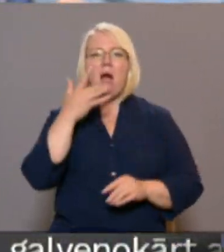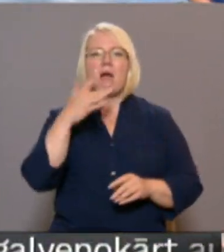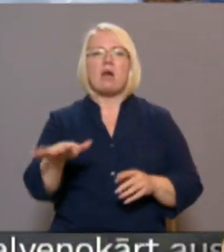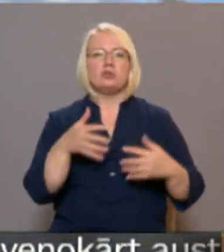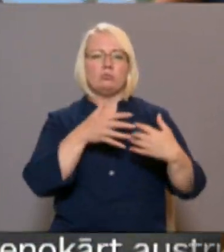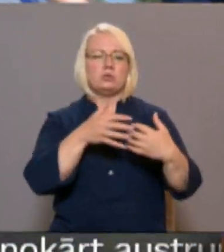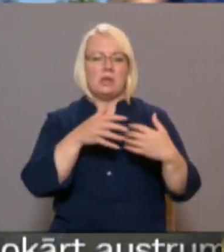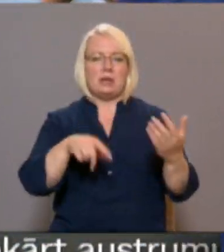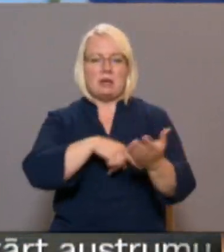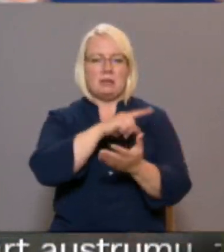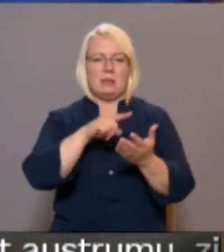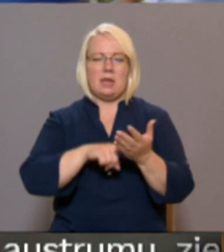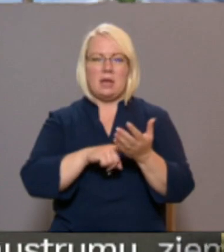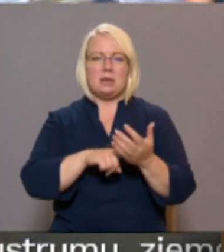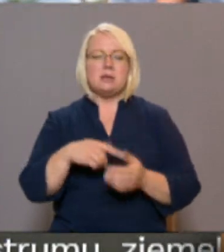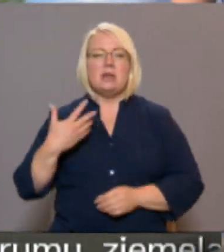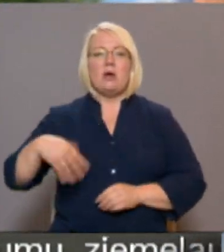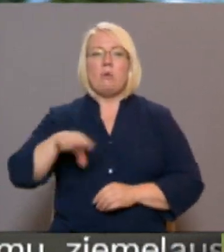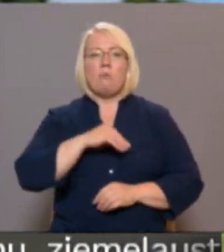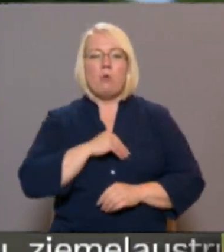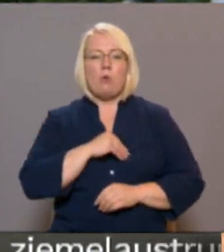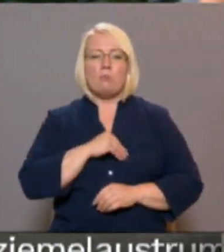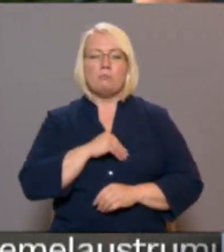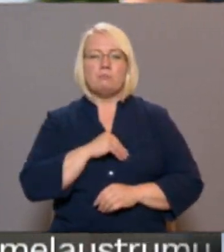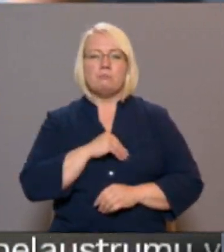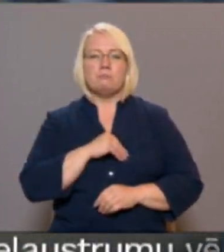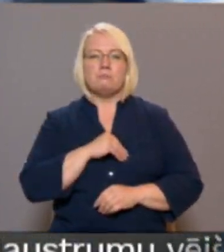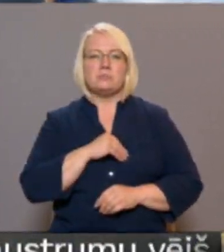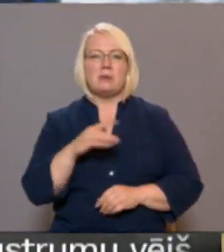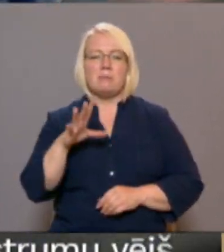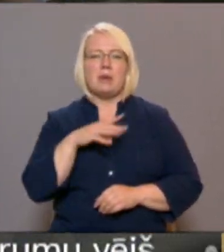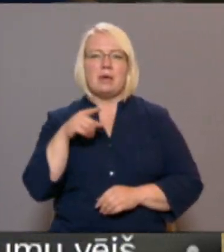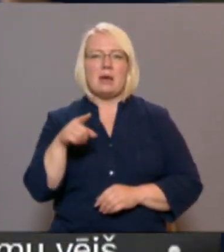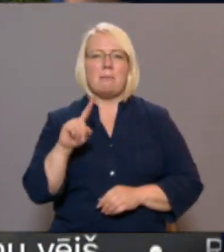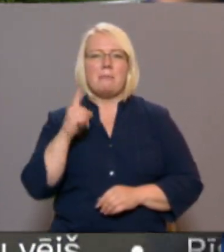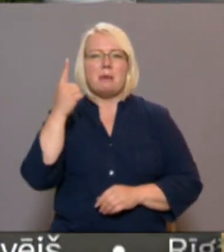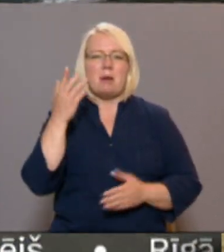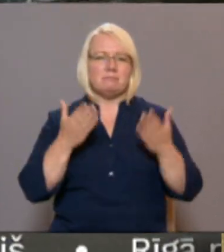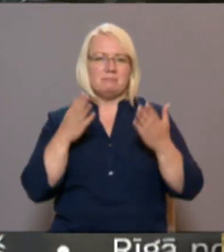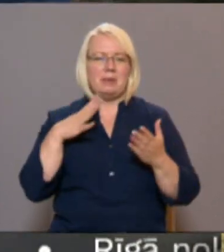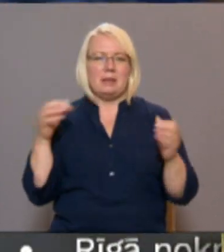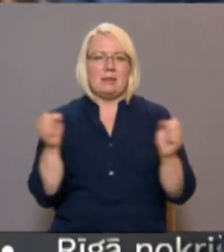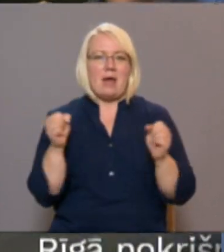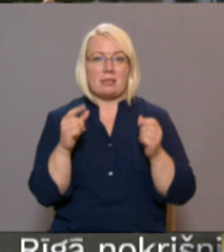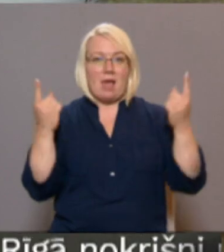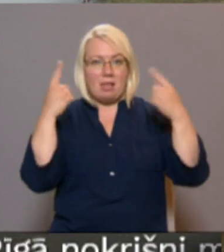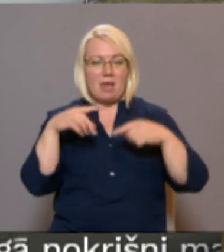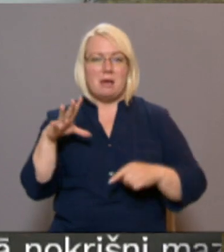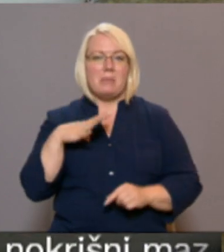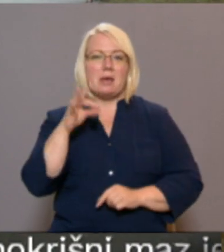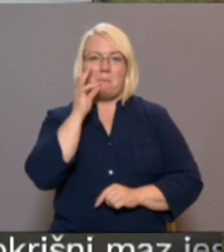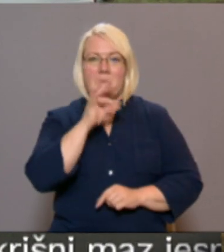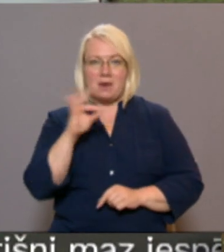cīnaties? Nu, mums kaut kā pirmā filmēšana bija tādā Dragnā laikā, tad mums bija ļoti labi. Bija perfekti,